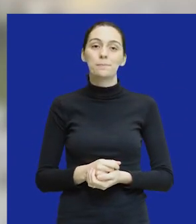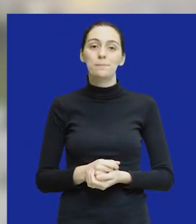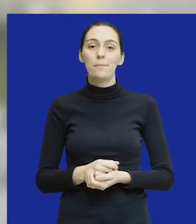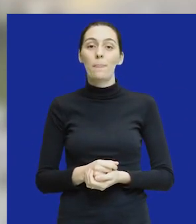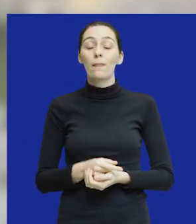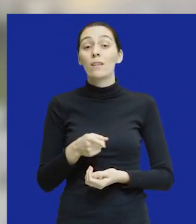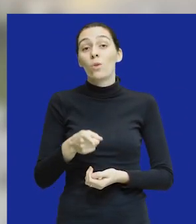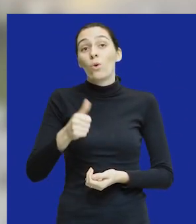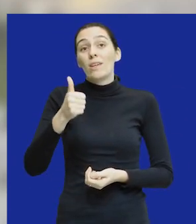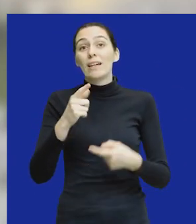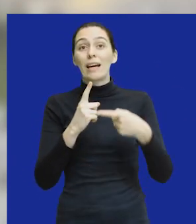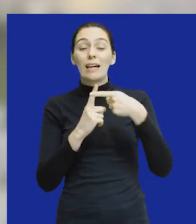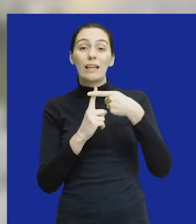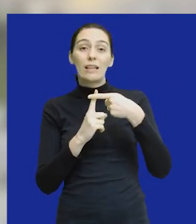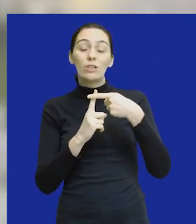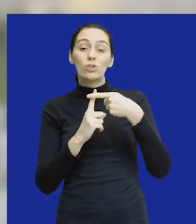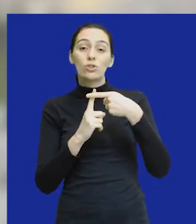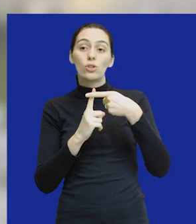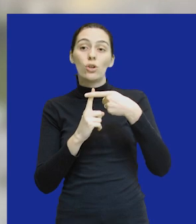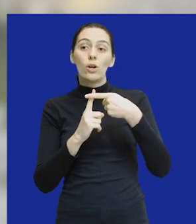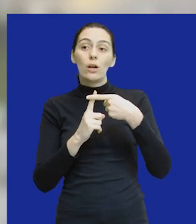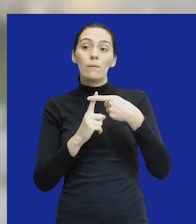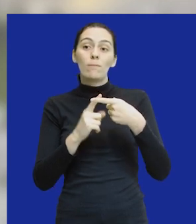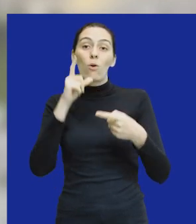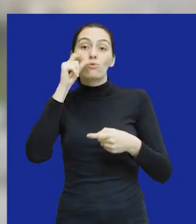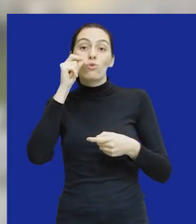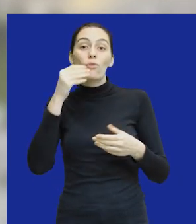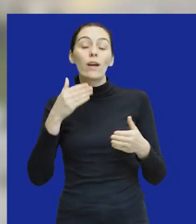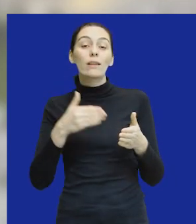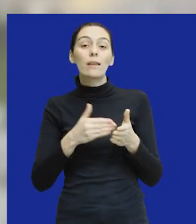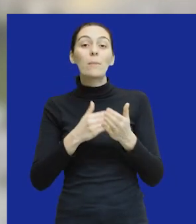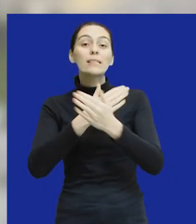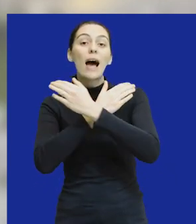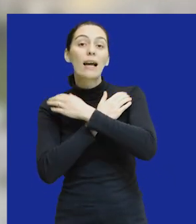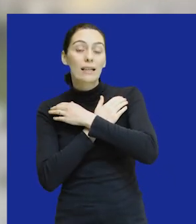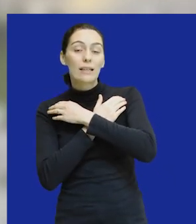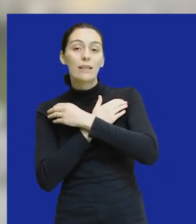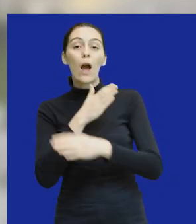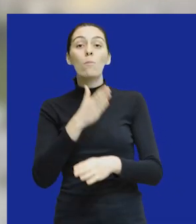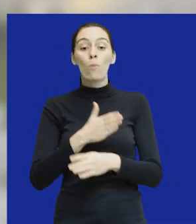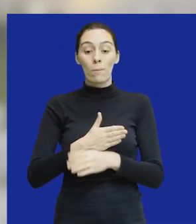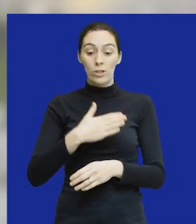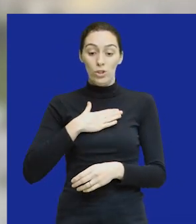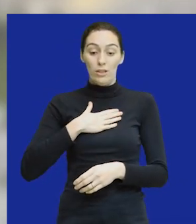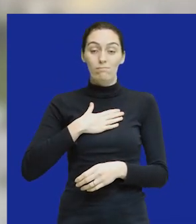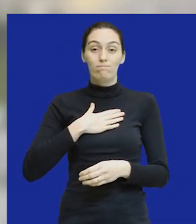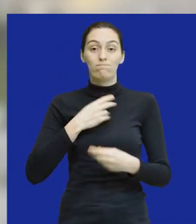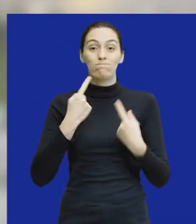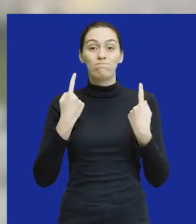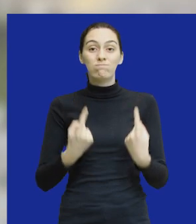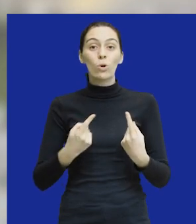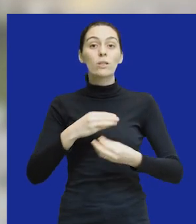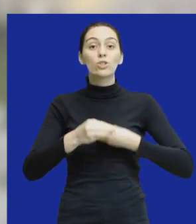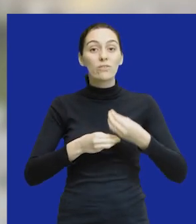jedan od tih križeva kojeg treba čovjek prigrliti, koji ti pomažu vlastitom posvećenju i da na